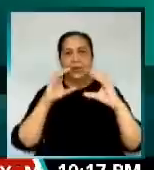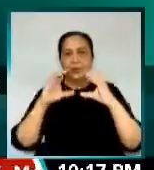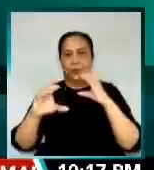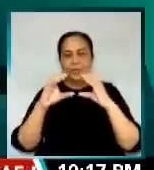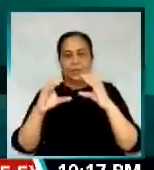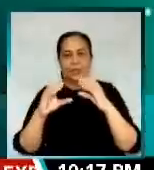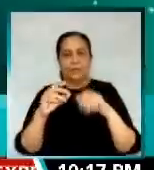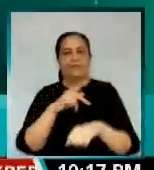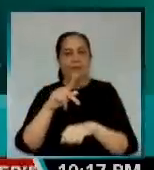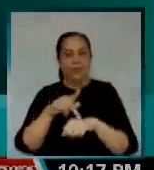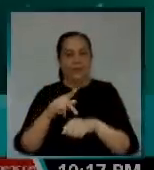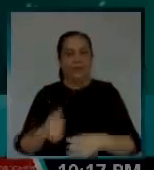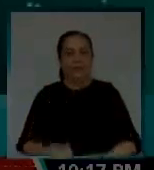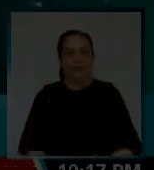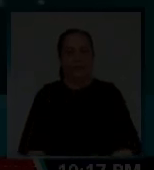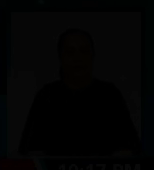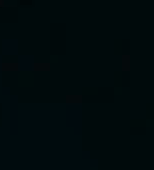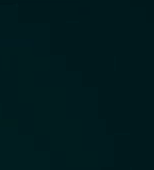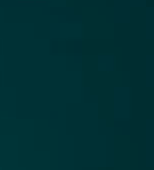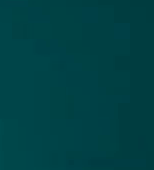Philippines.